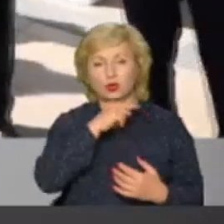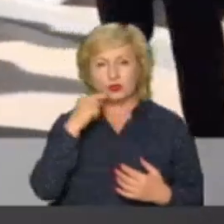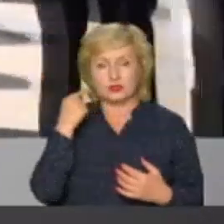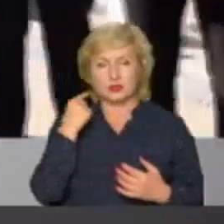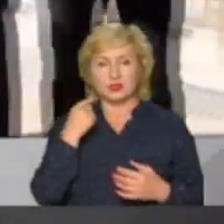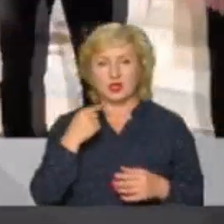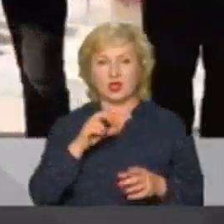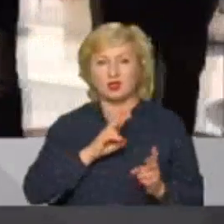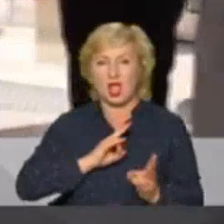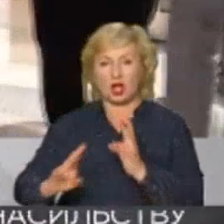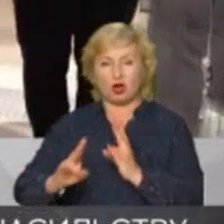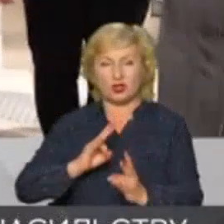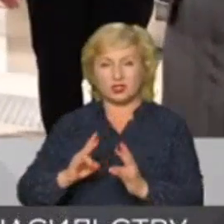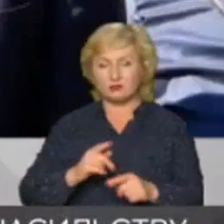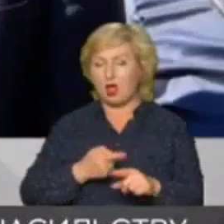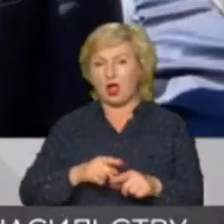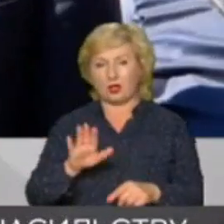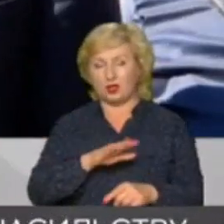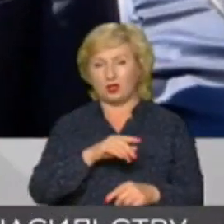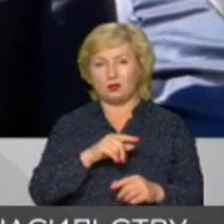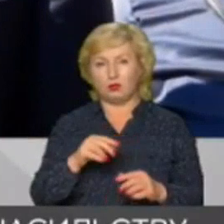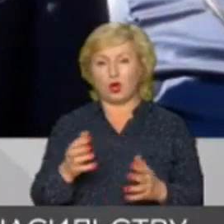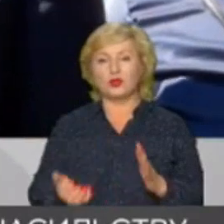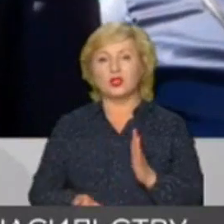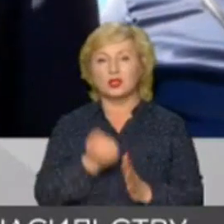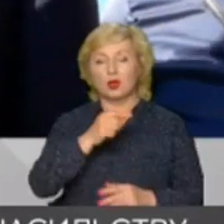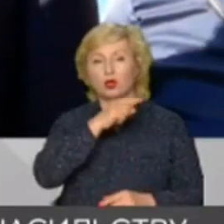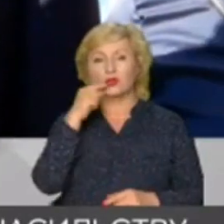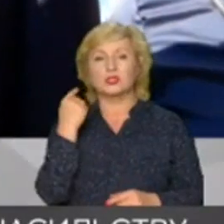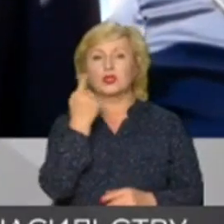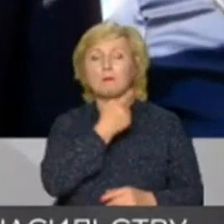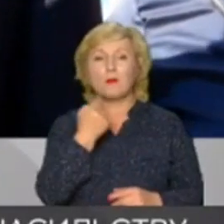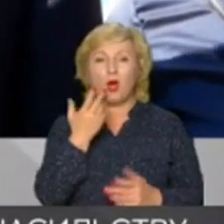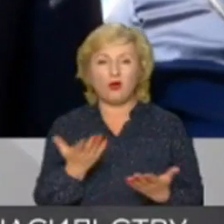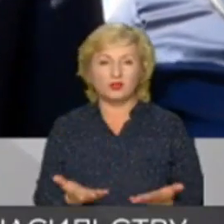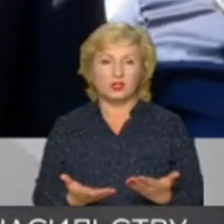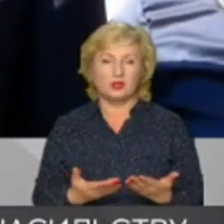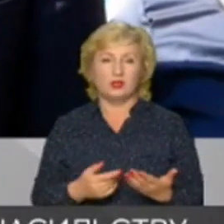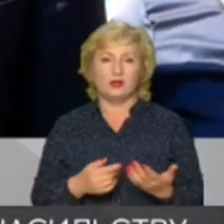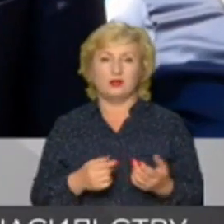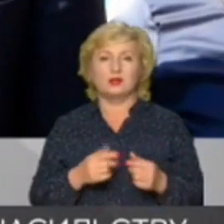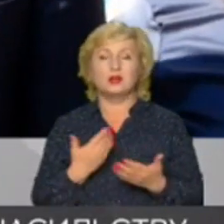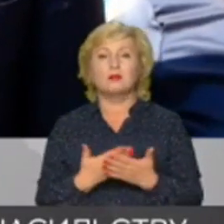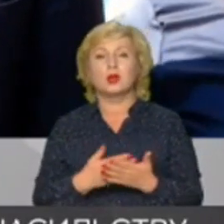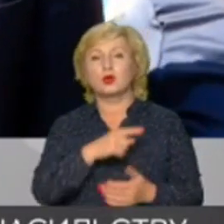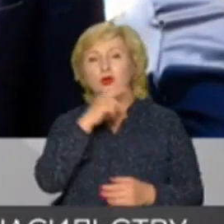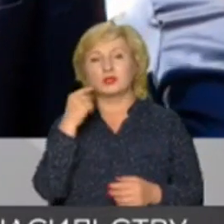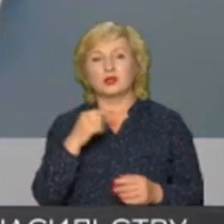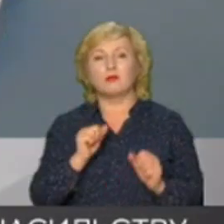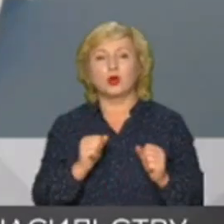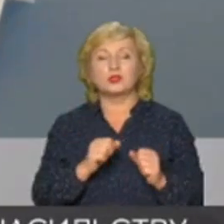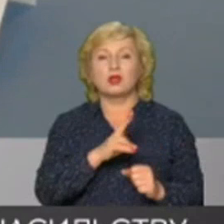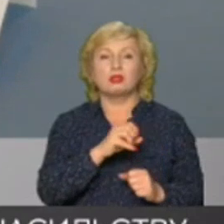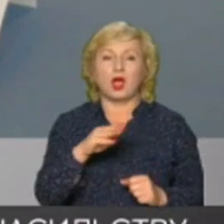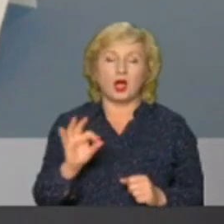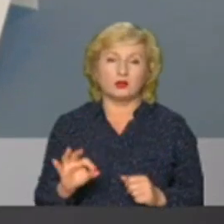імперіалізм, а не про якісь там підтримку там російськомовних, але там, що нібито Росія боїться НАТО або